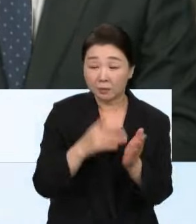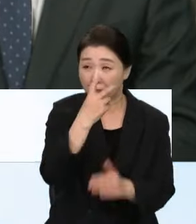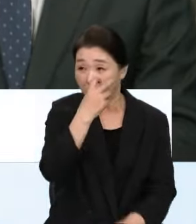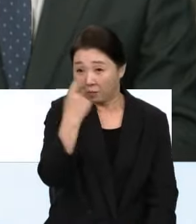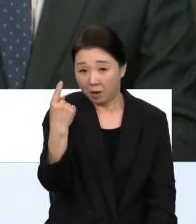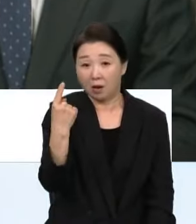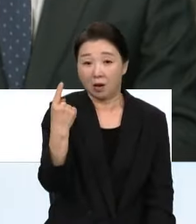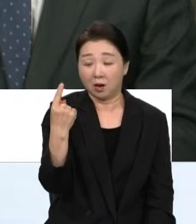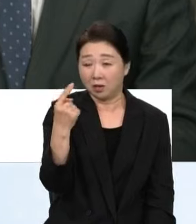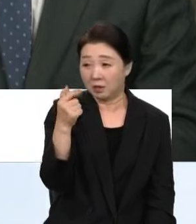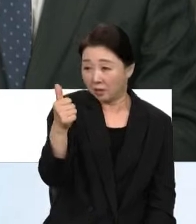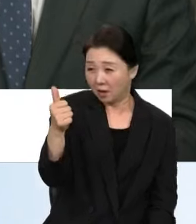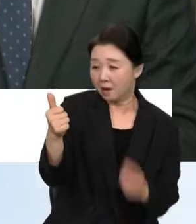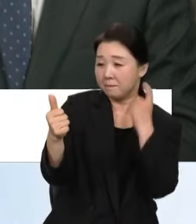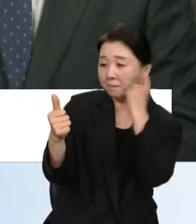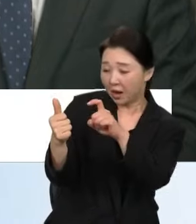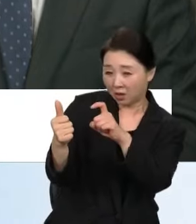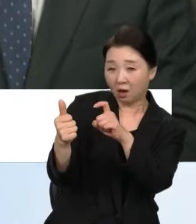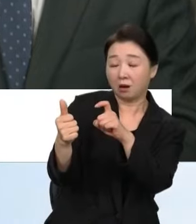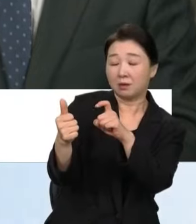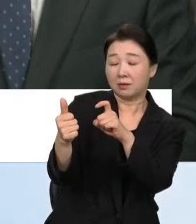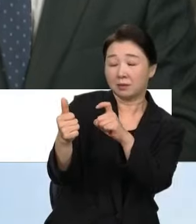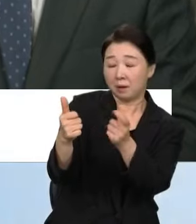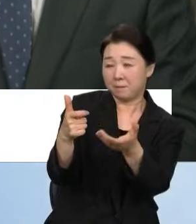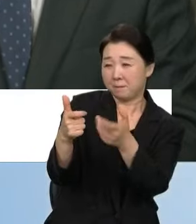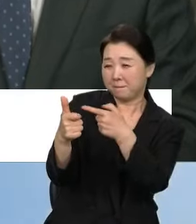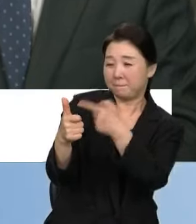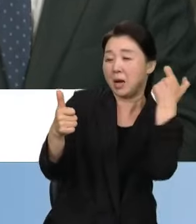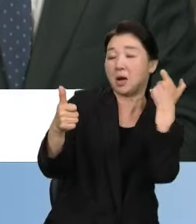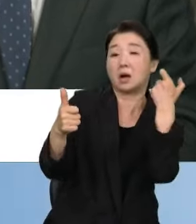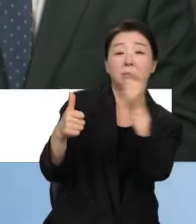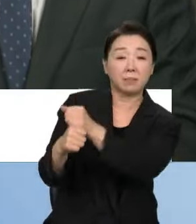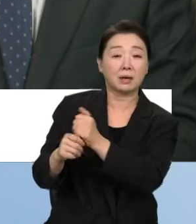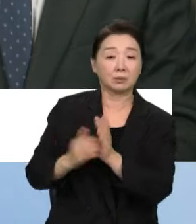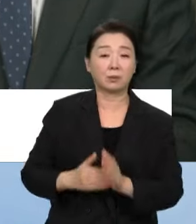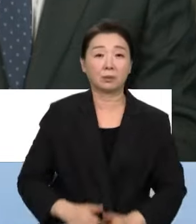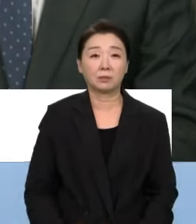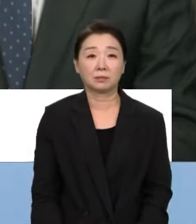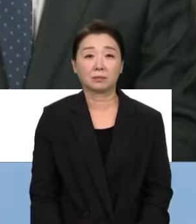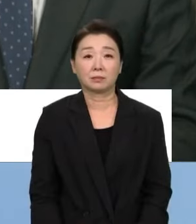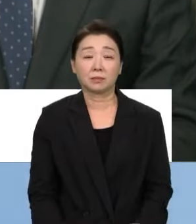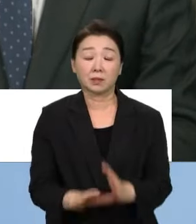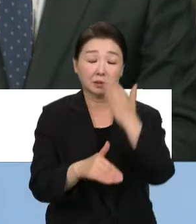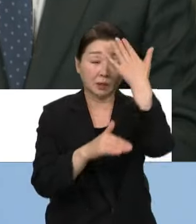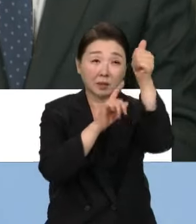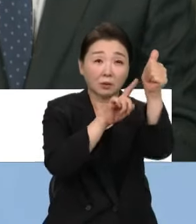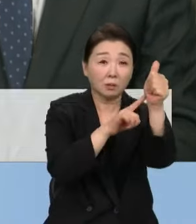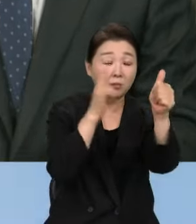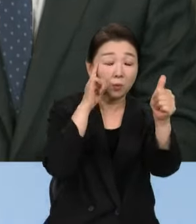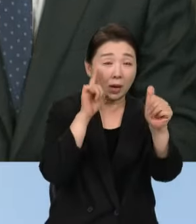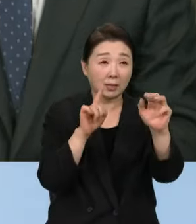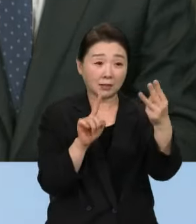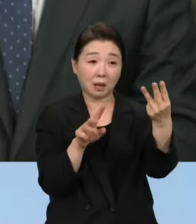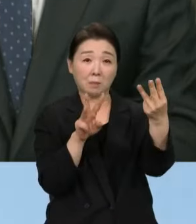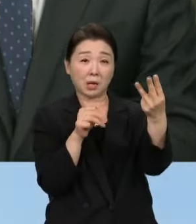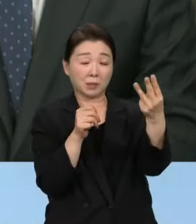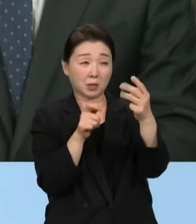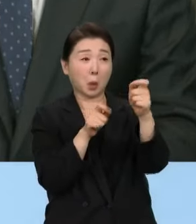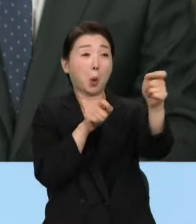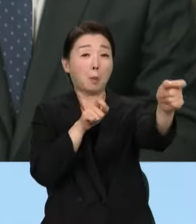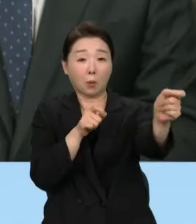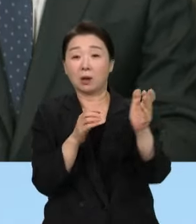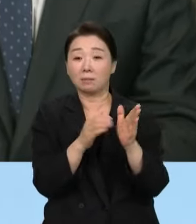요원들이 용의자를 먼저 발견하고 총격을 가해 범행을 막았습니다 당시 트럼프는 불과 300여 미 떨어진 곳에